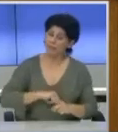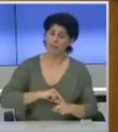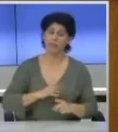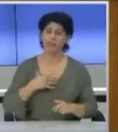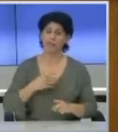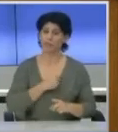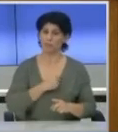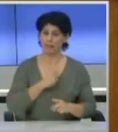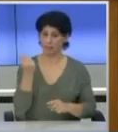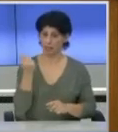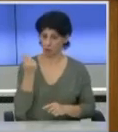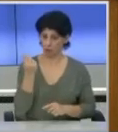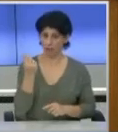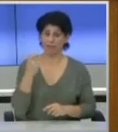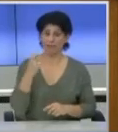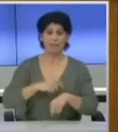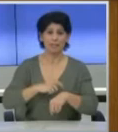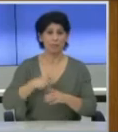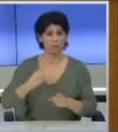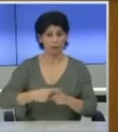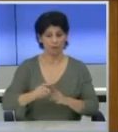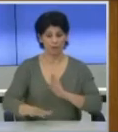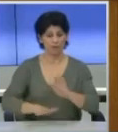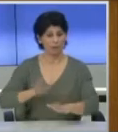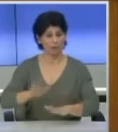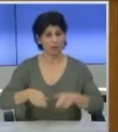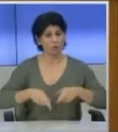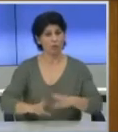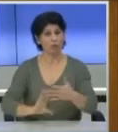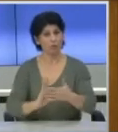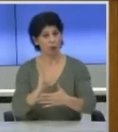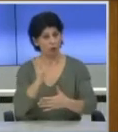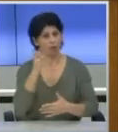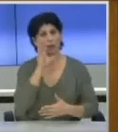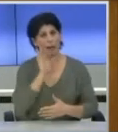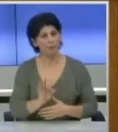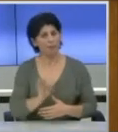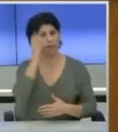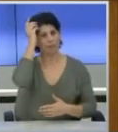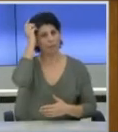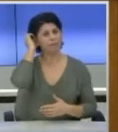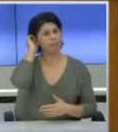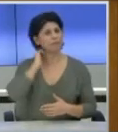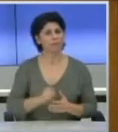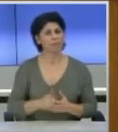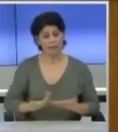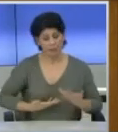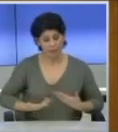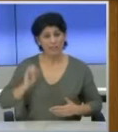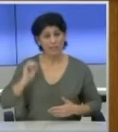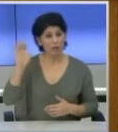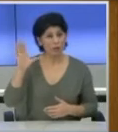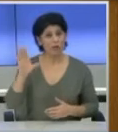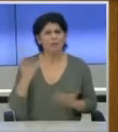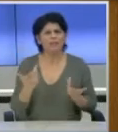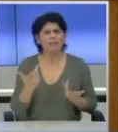οικονομία, την ώρα που η χώρα βηματίζει στο δρόμο της πρόοδου, πράγματι πληγώνεται στο εξωτερικό